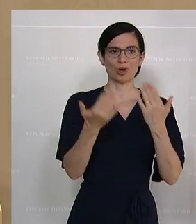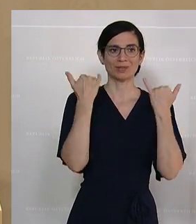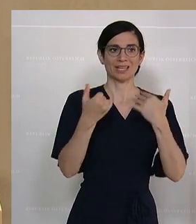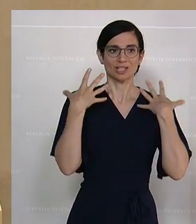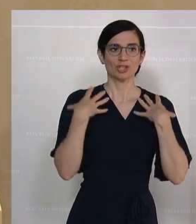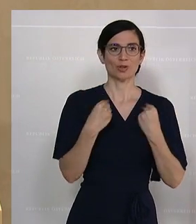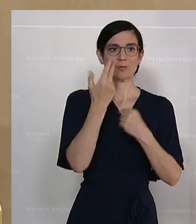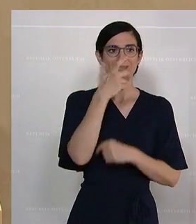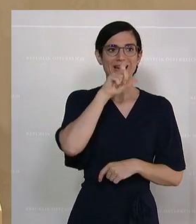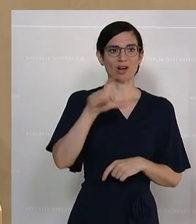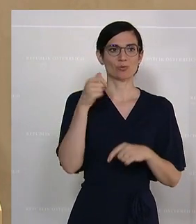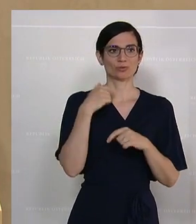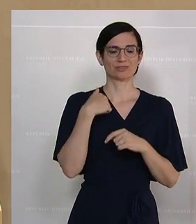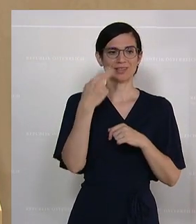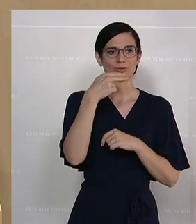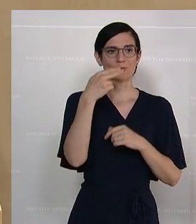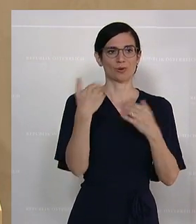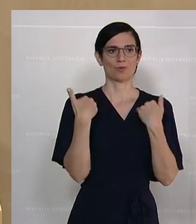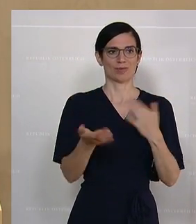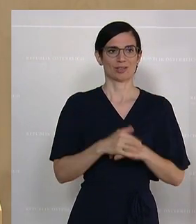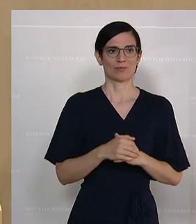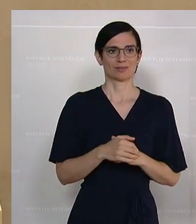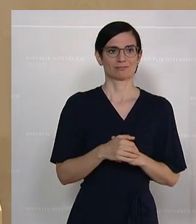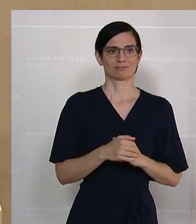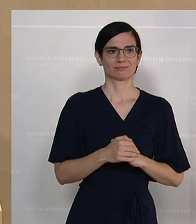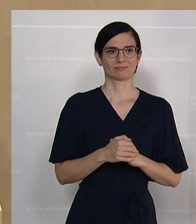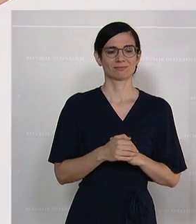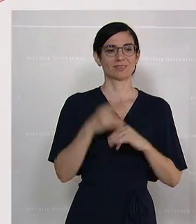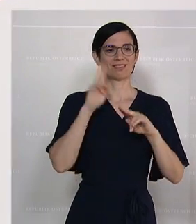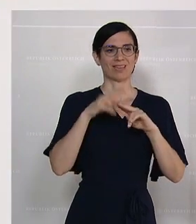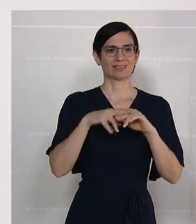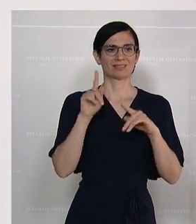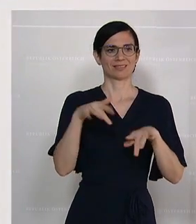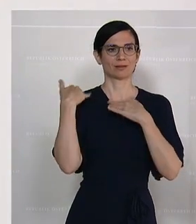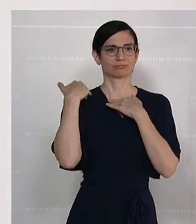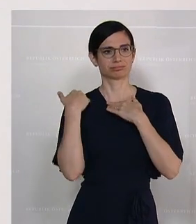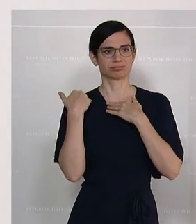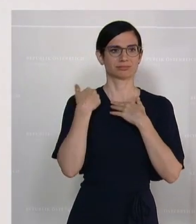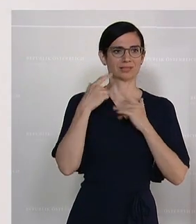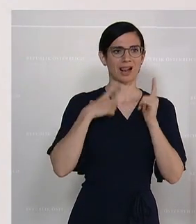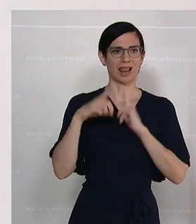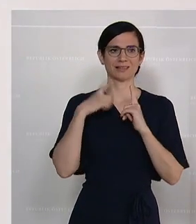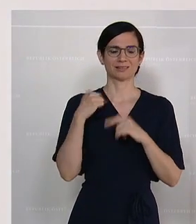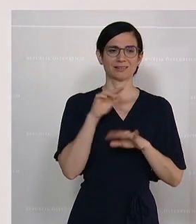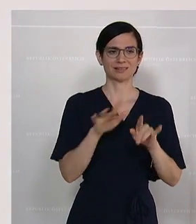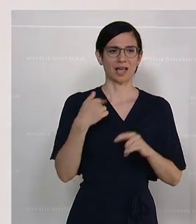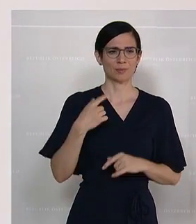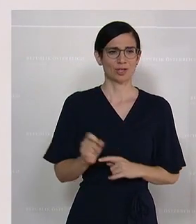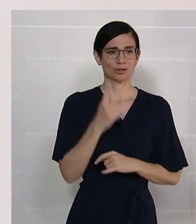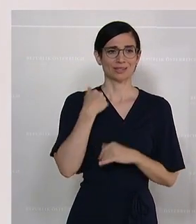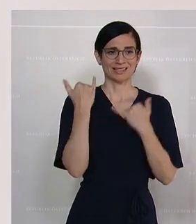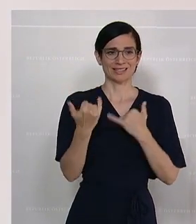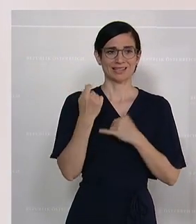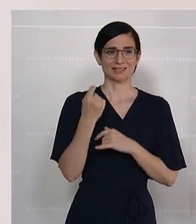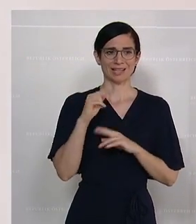weil es notwendig ist jenen auch die besonders darunter leiden die besonders betroffen sind sonder teuerung ihnen das geld